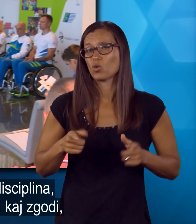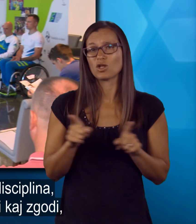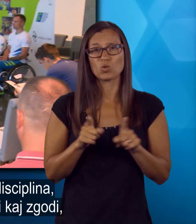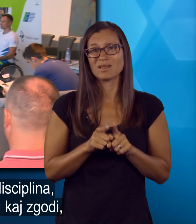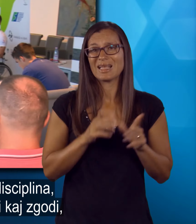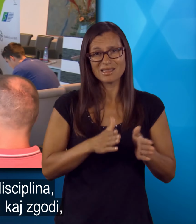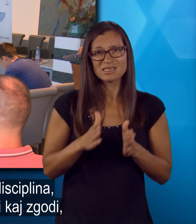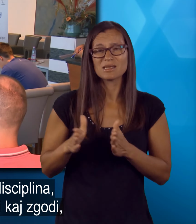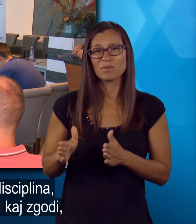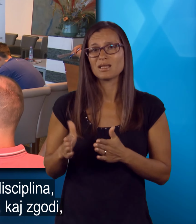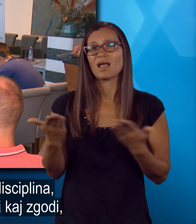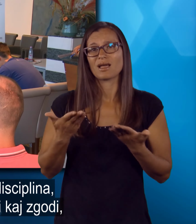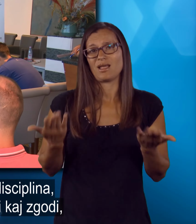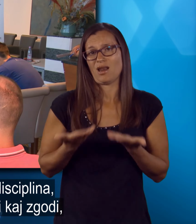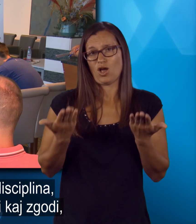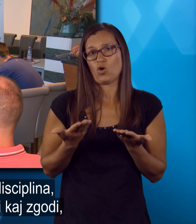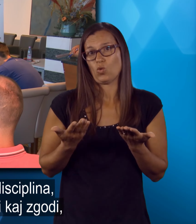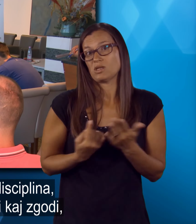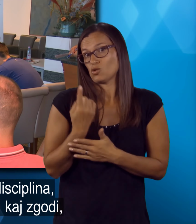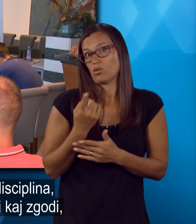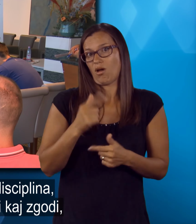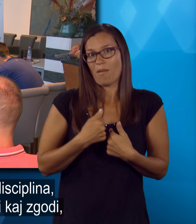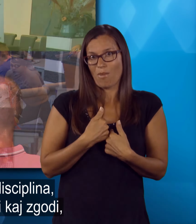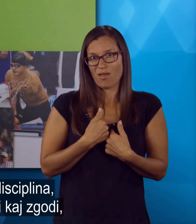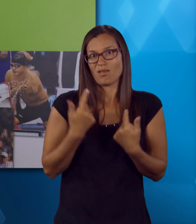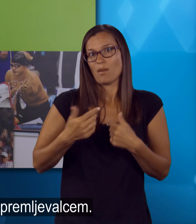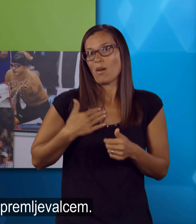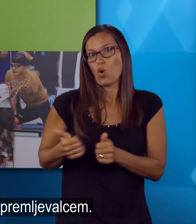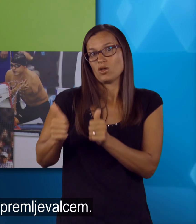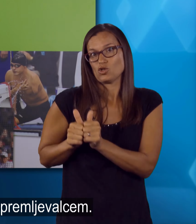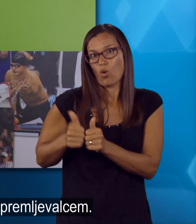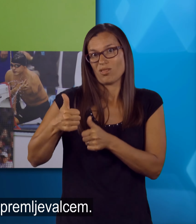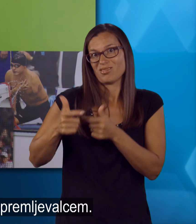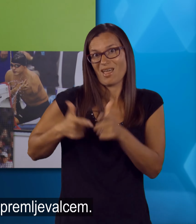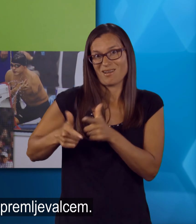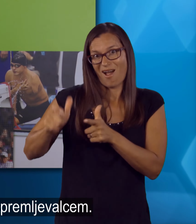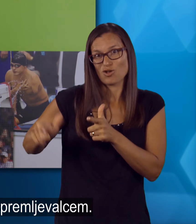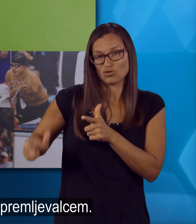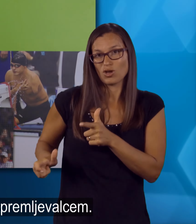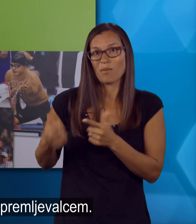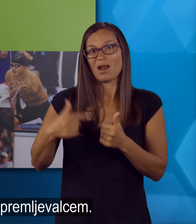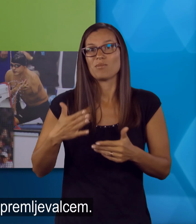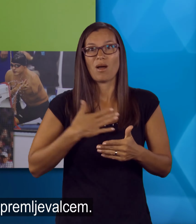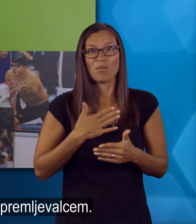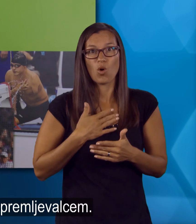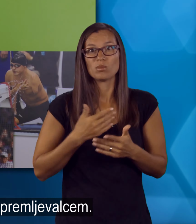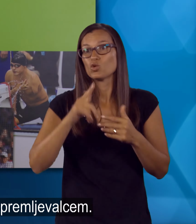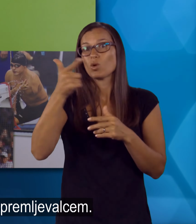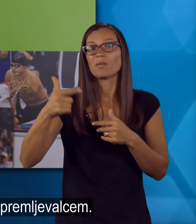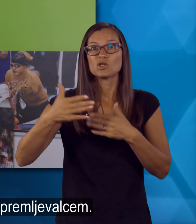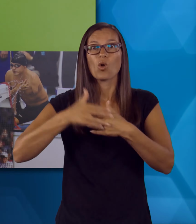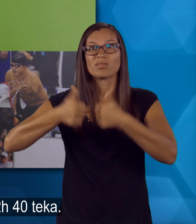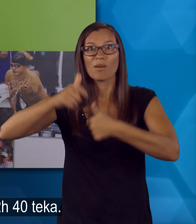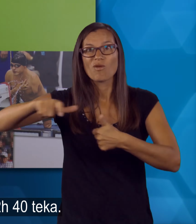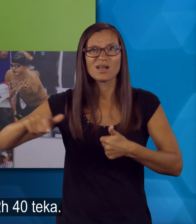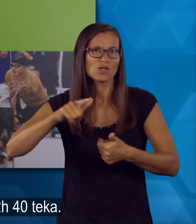Maraton je pa top disciplina, ker lahko bom rekel, s temen, kaj zgodi, lahko se s mojem sotekačem, ne bi kaj, lahko se s mojem sremenilavcem, ker